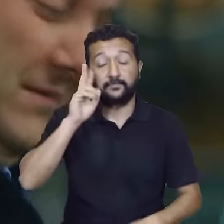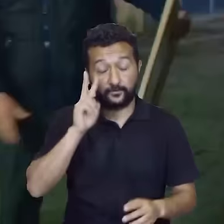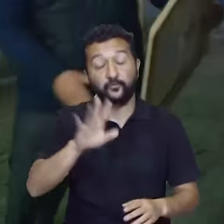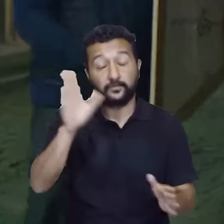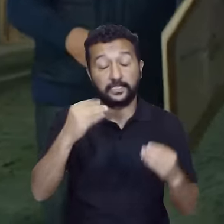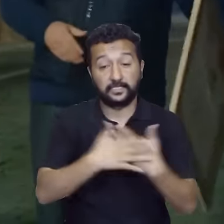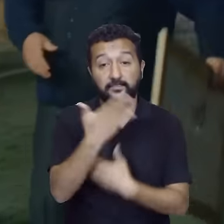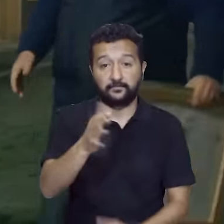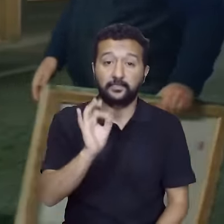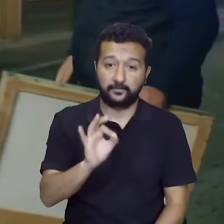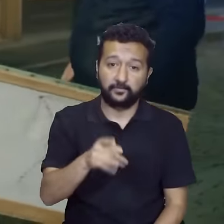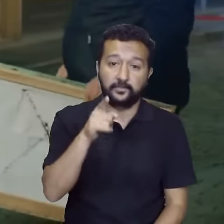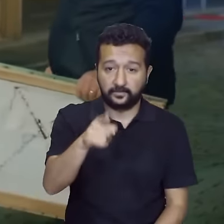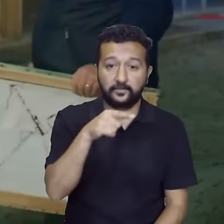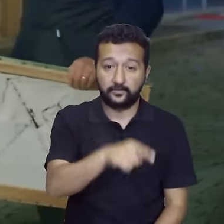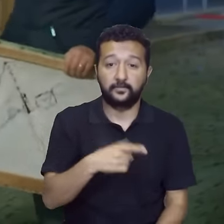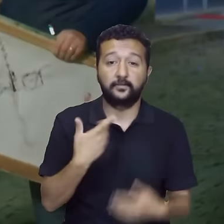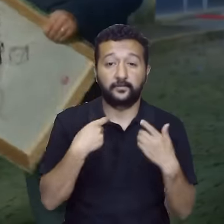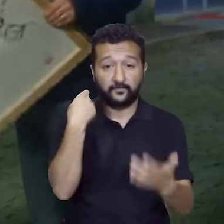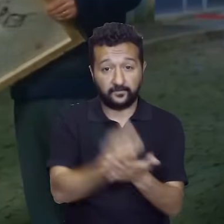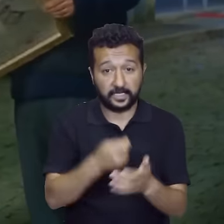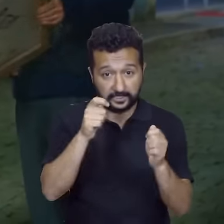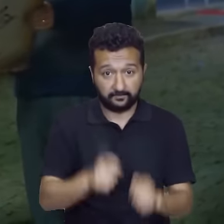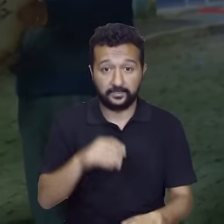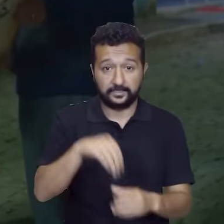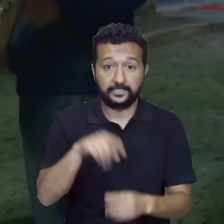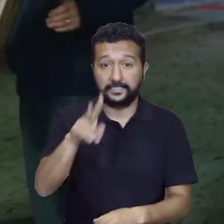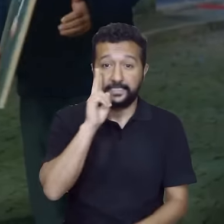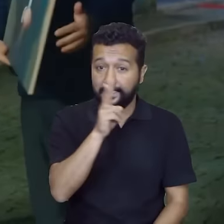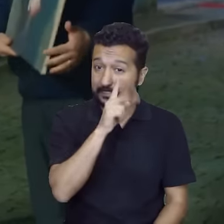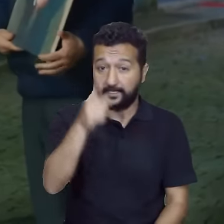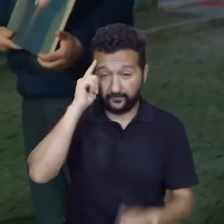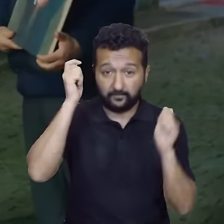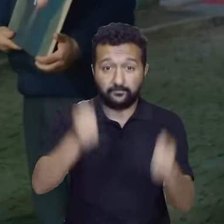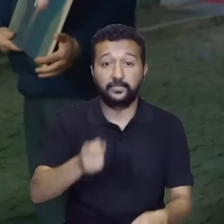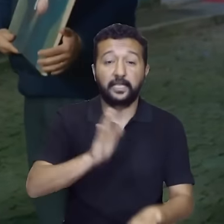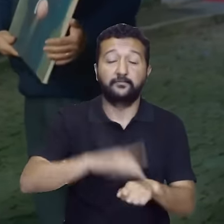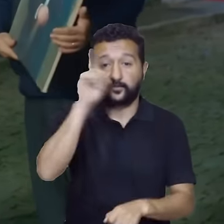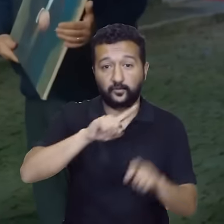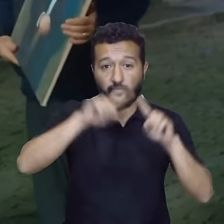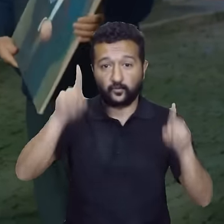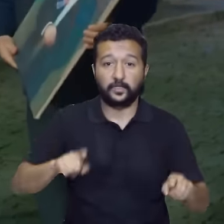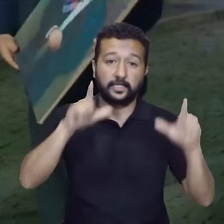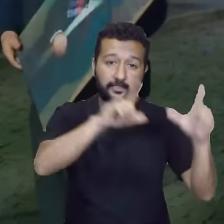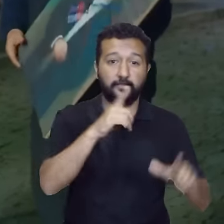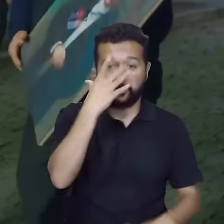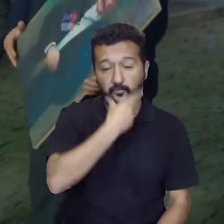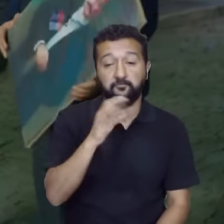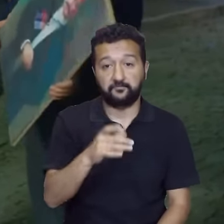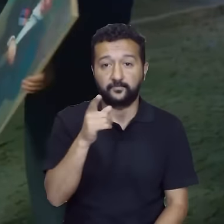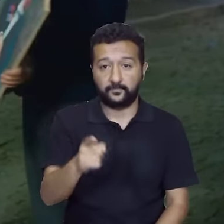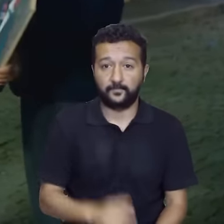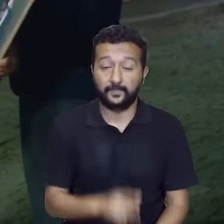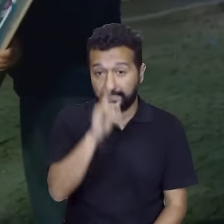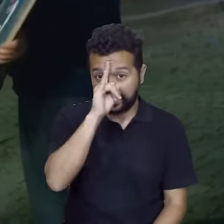hayırlı akşamlar. Ha tabii canım, sen şimdi bir dünya buna para verdiğin için yengem bunu kafanda paralamasın diye dükkanı asıyorsun. Güzel taktik ha. Vallahi